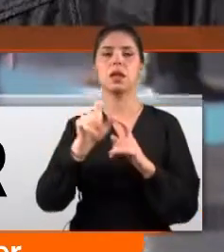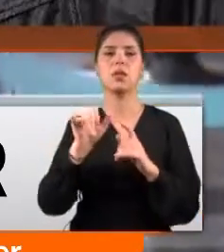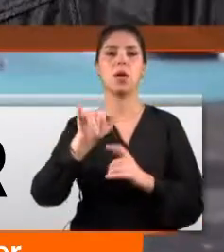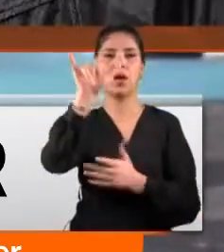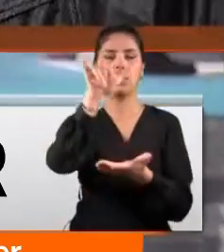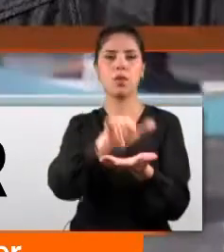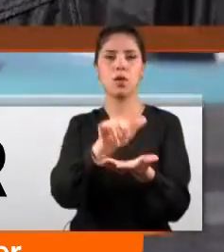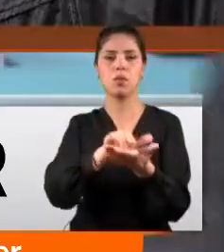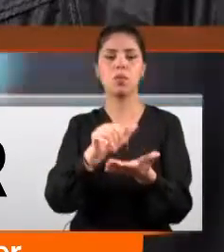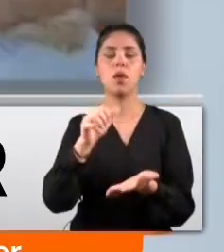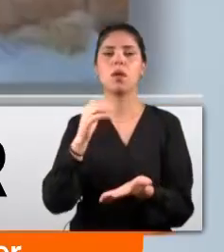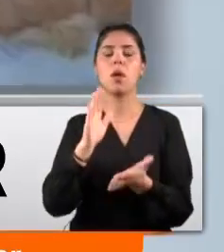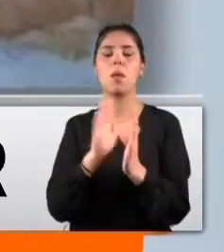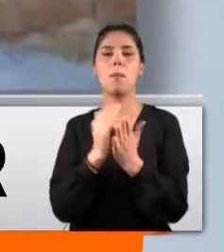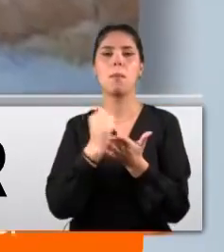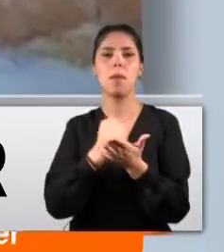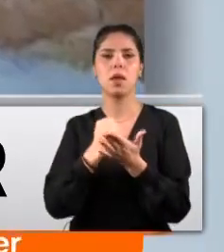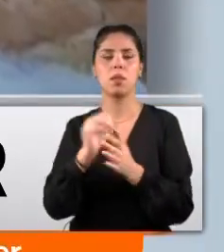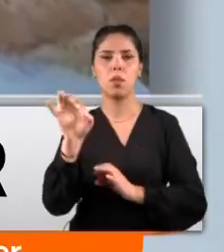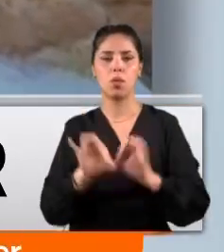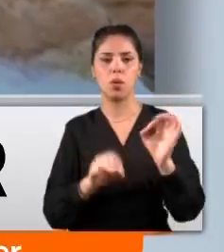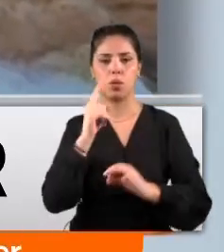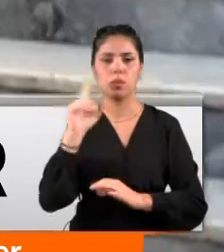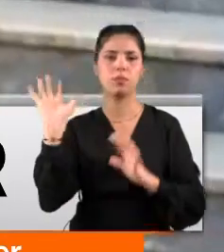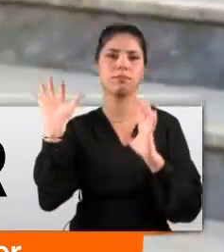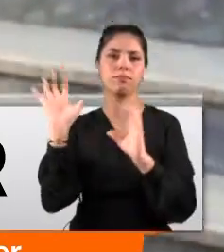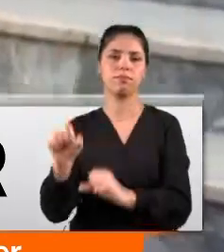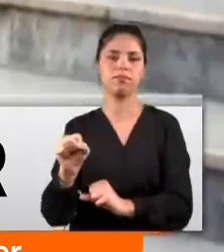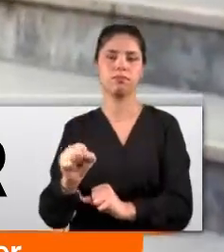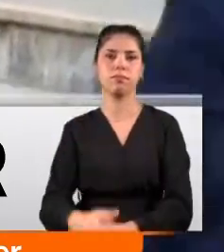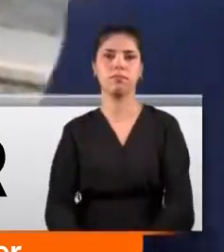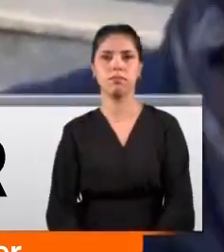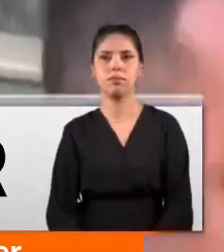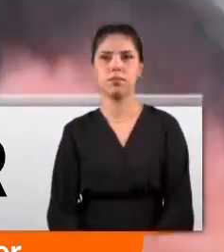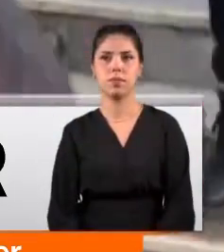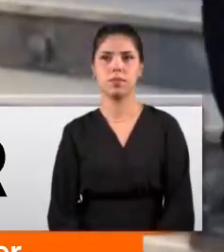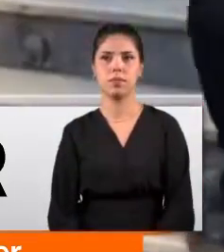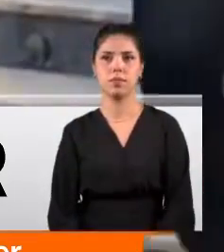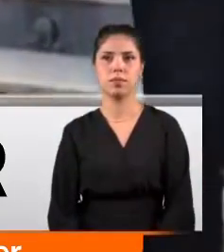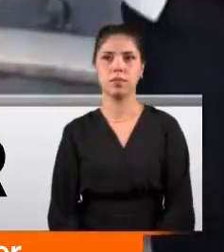Havalimanı'nda pasaport kontrolündeki bir polis sayesinde yakalandılar.